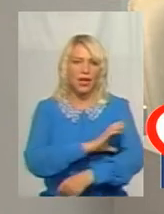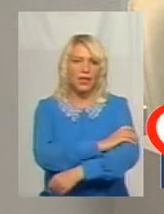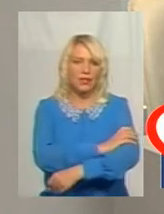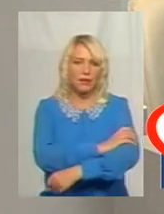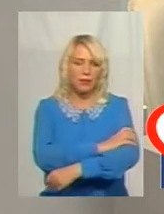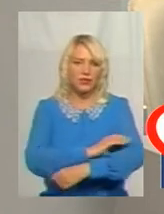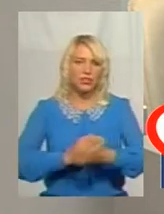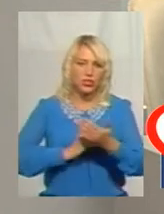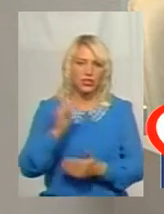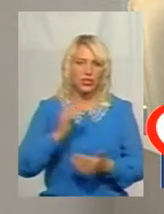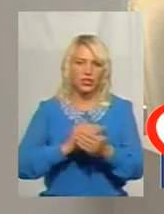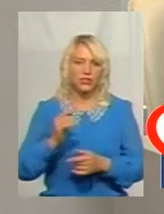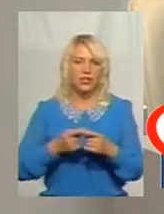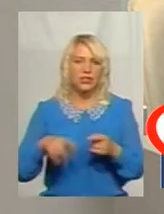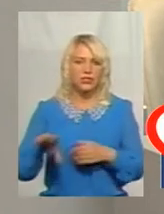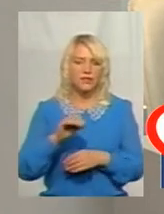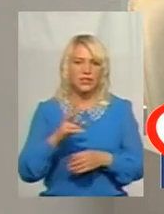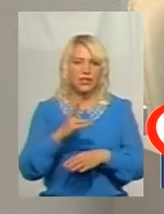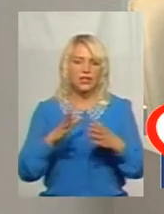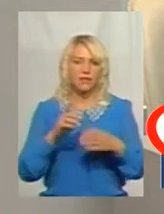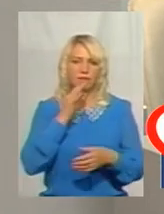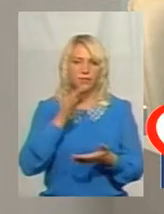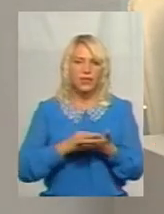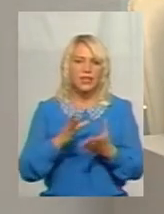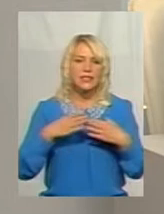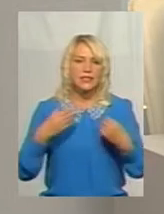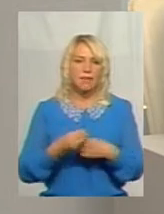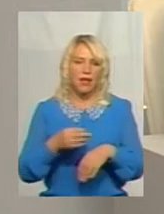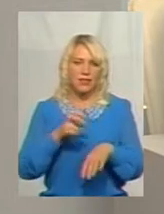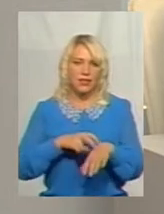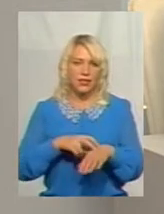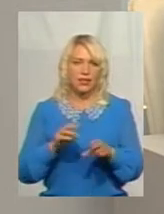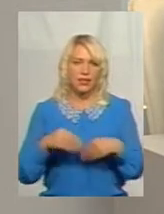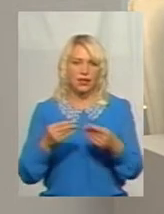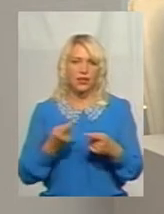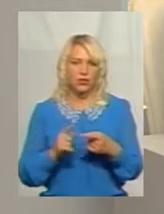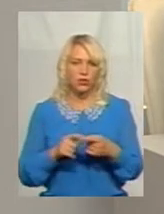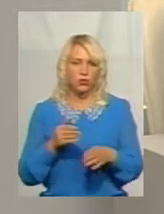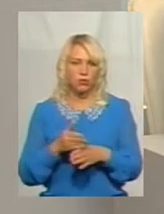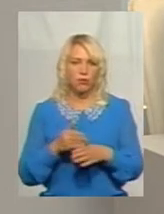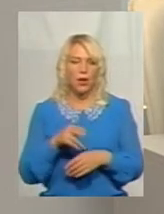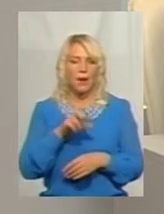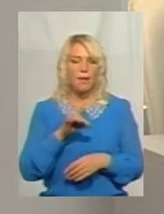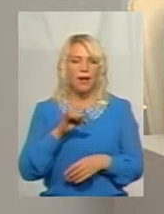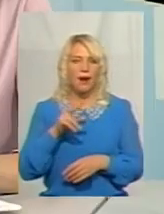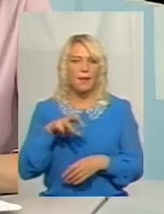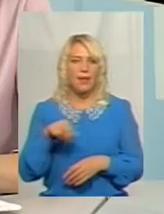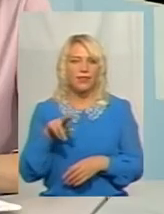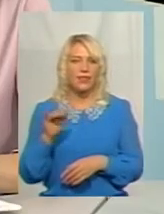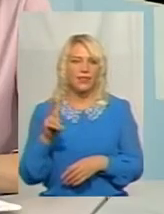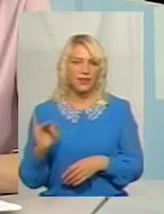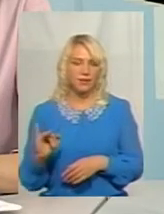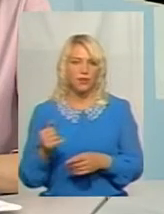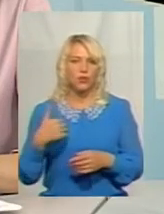кризи, це лягає на сімейних лікарів, надання цієї допомоги. З приводу парамедиків, що хотів сказати, тому